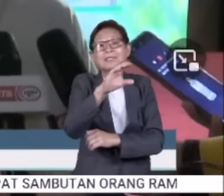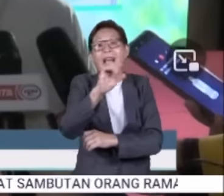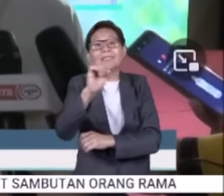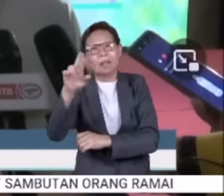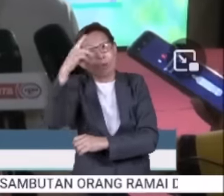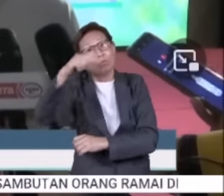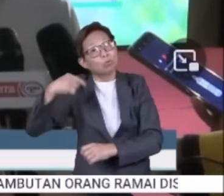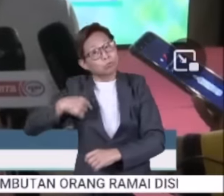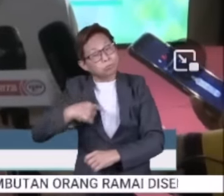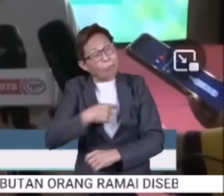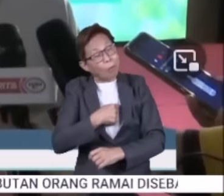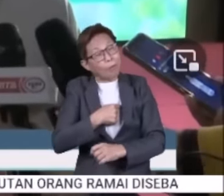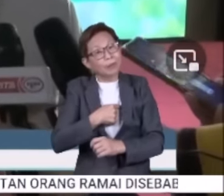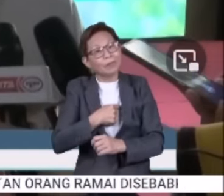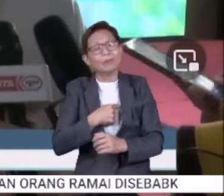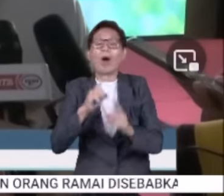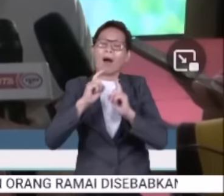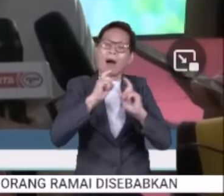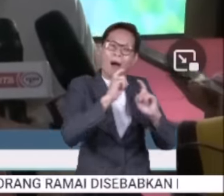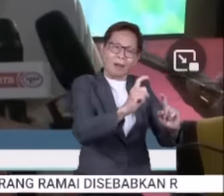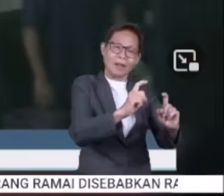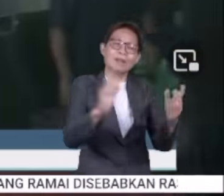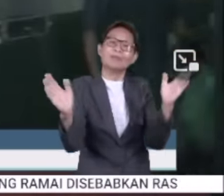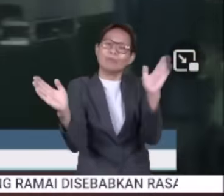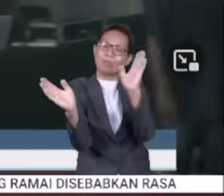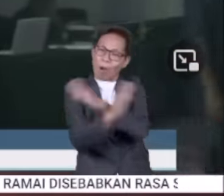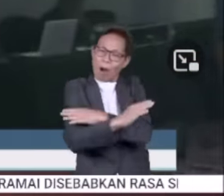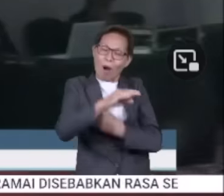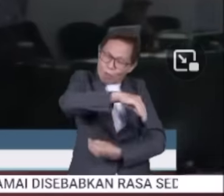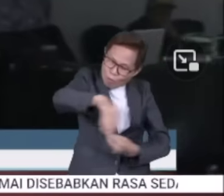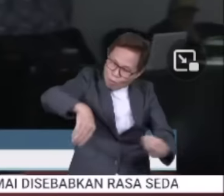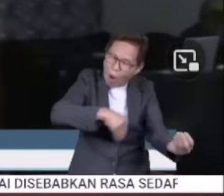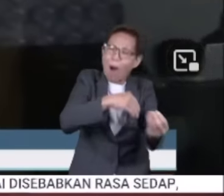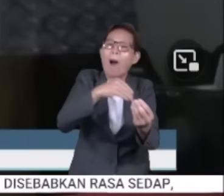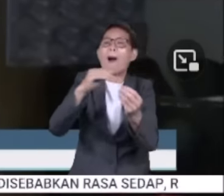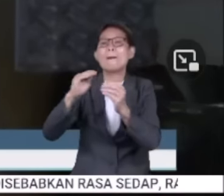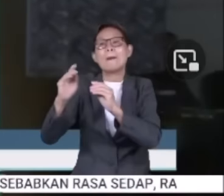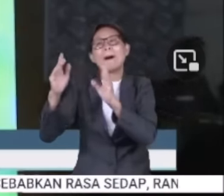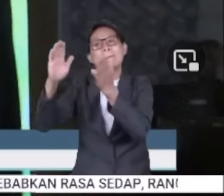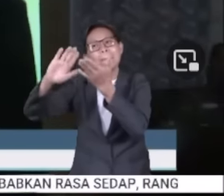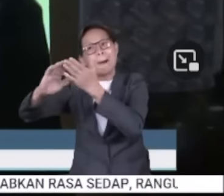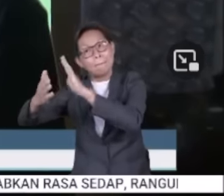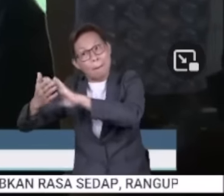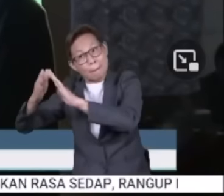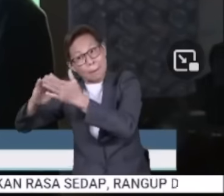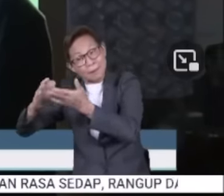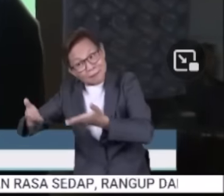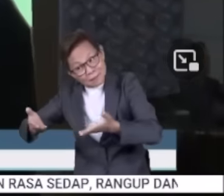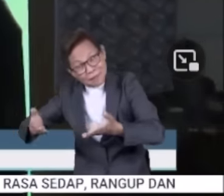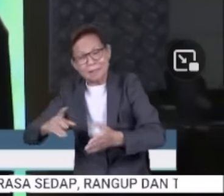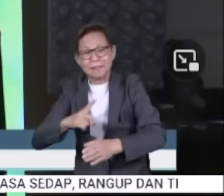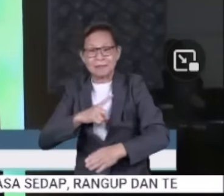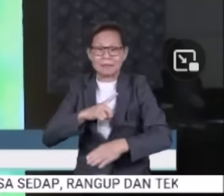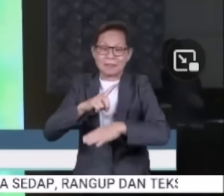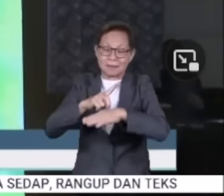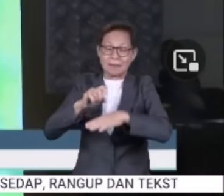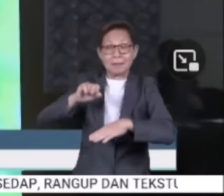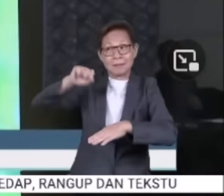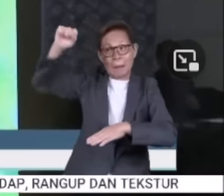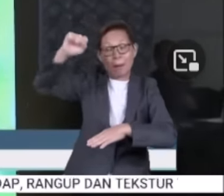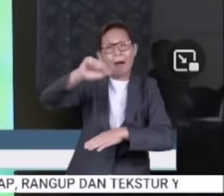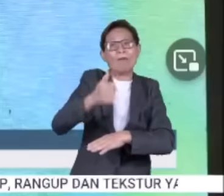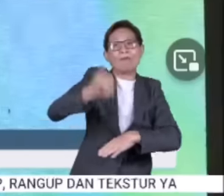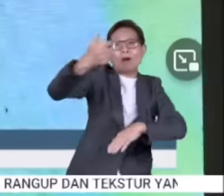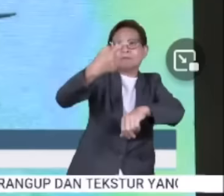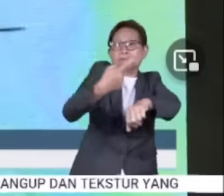kami untuk memberi balik kepada society lah. Di Sabah ini, saya ingat ini kali pertama